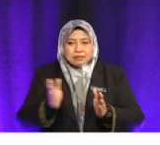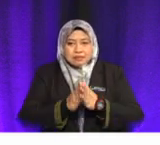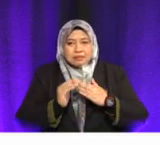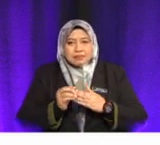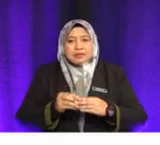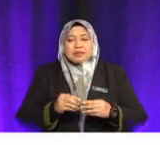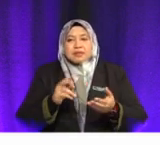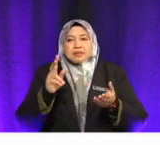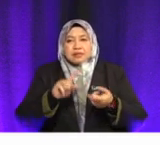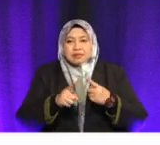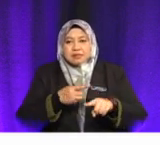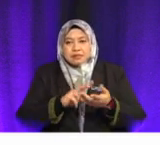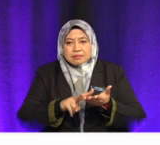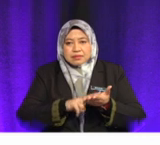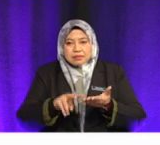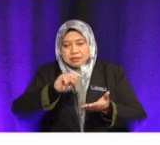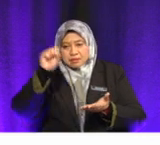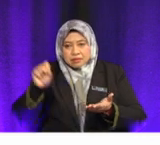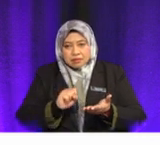terlebih dahulu